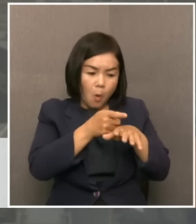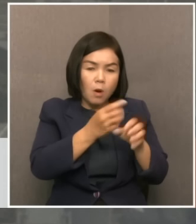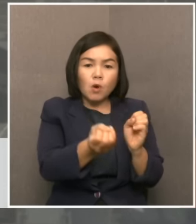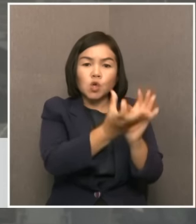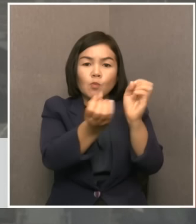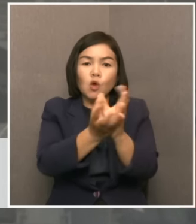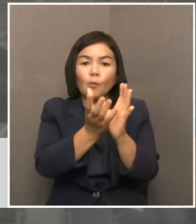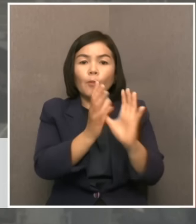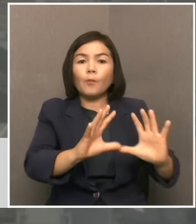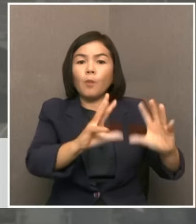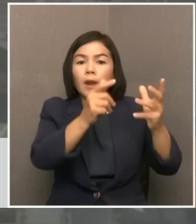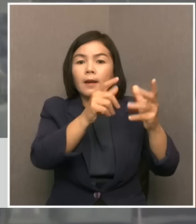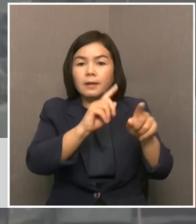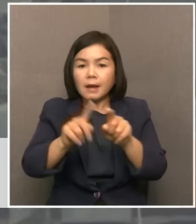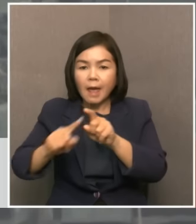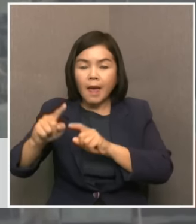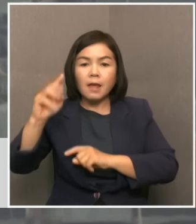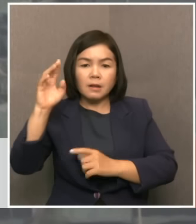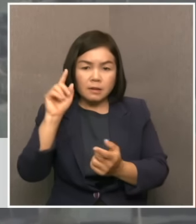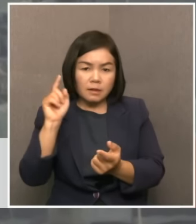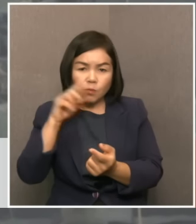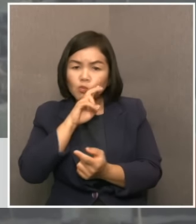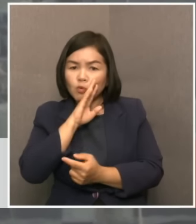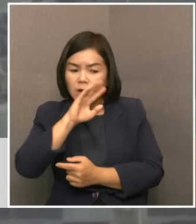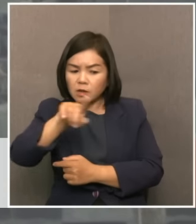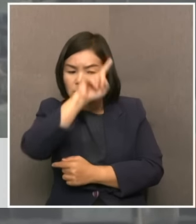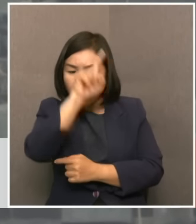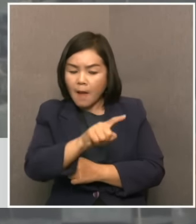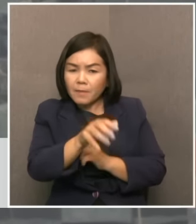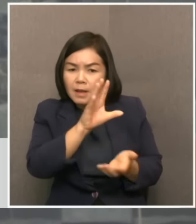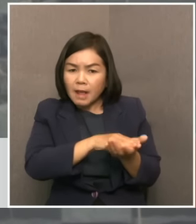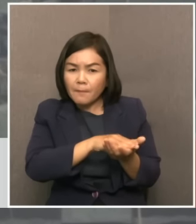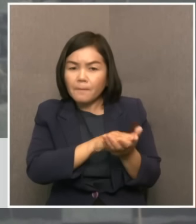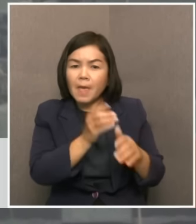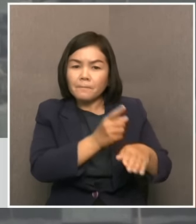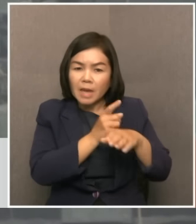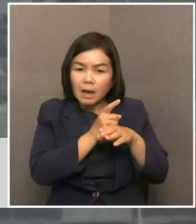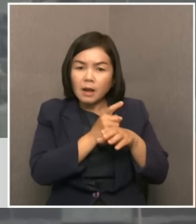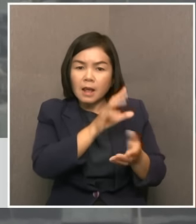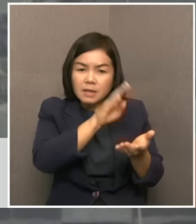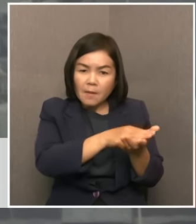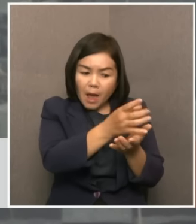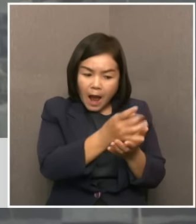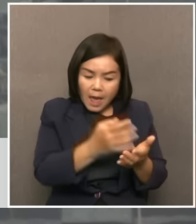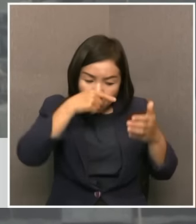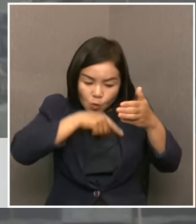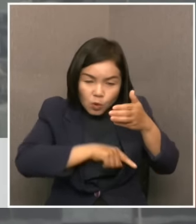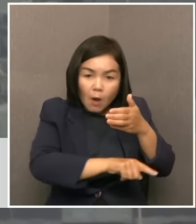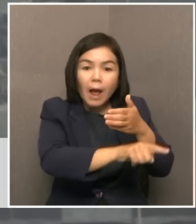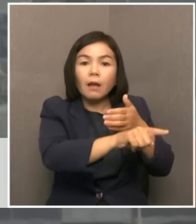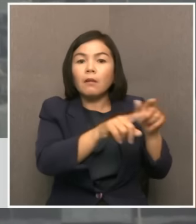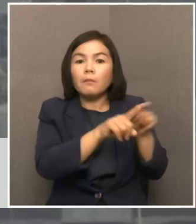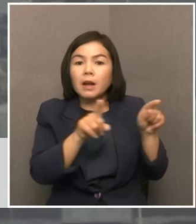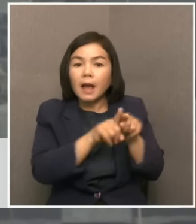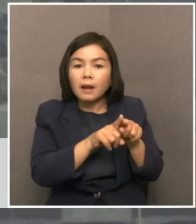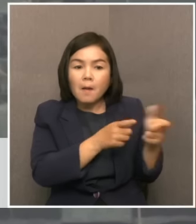ทำลายเฉพาะจุดที่กองทัพตรวจพบว่าซุกซ่อนอาวุธและจุดที่เป็นปล่องอุโมงค์ใต้ดินและได้สังหารกลุ่มติดอาวุธ